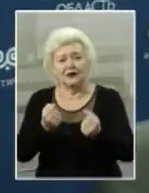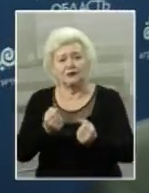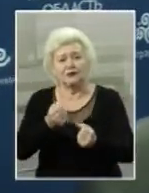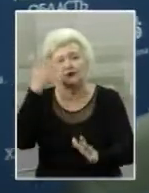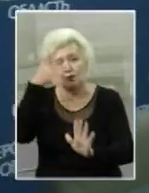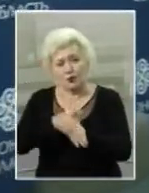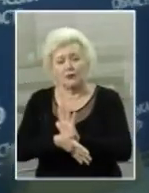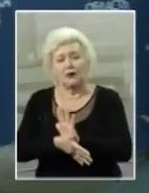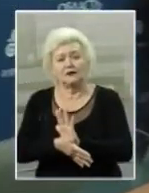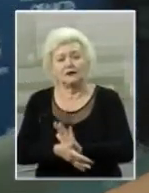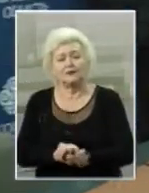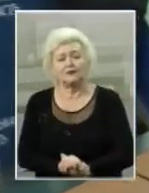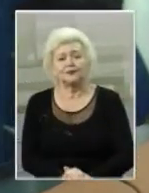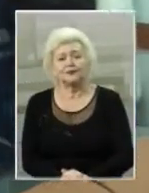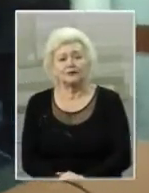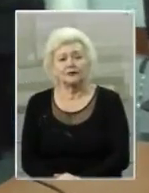роботу.